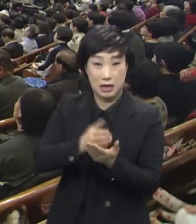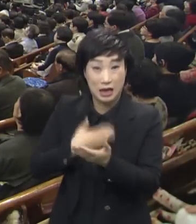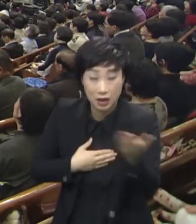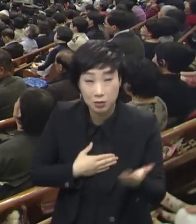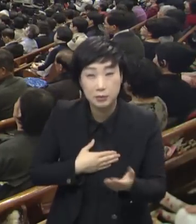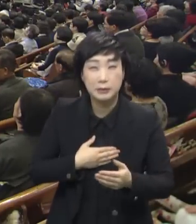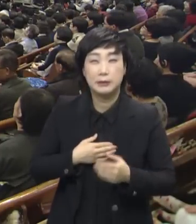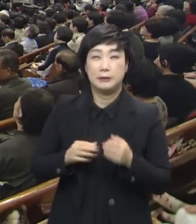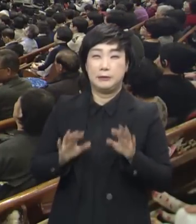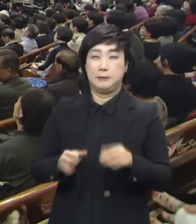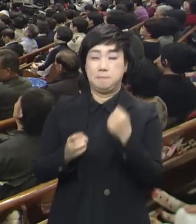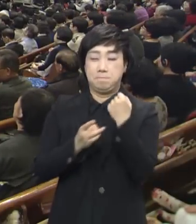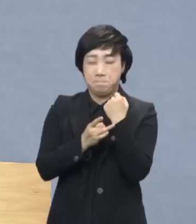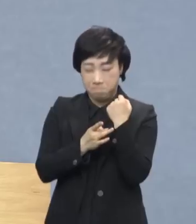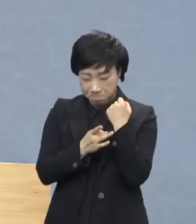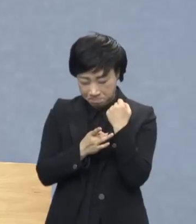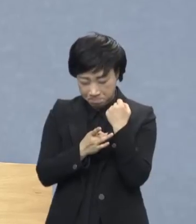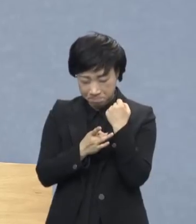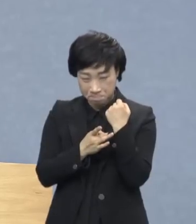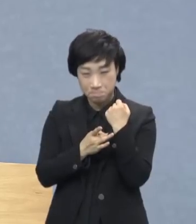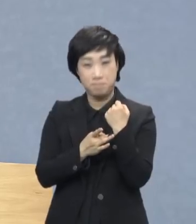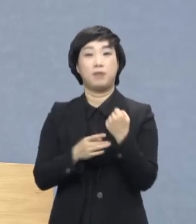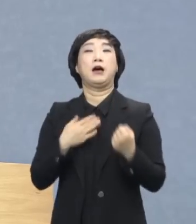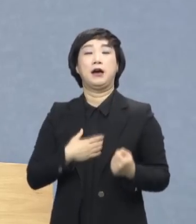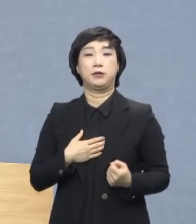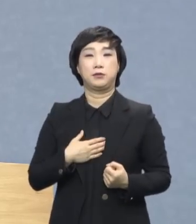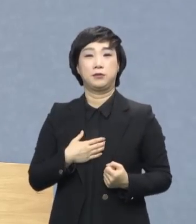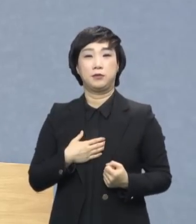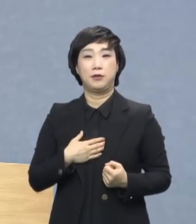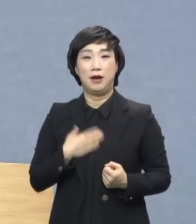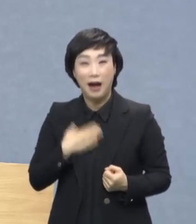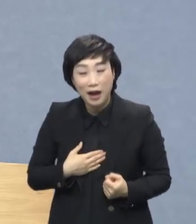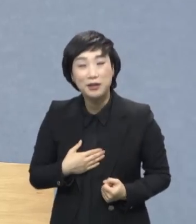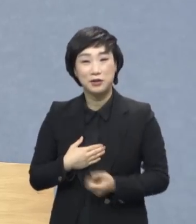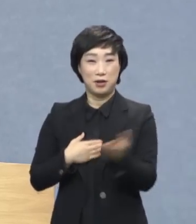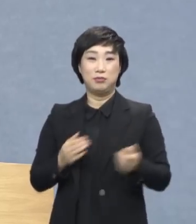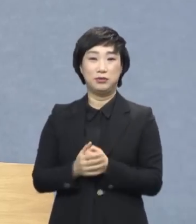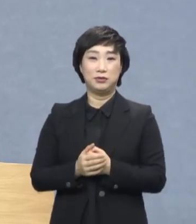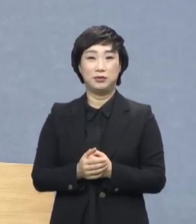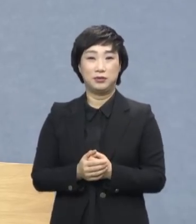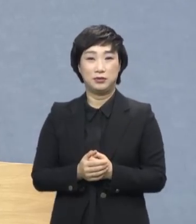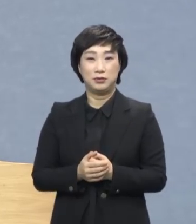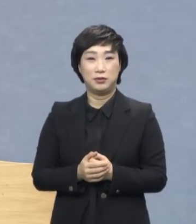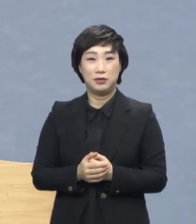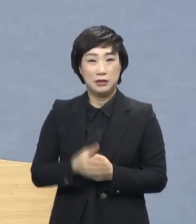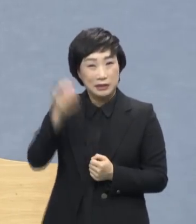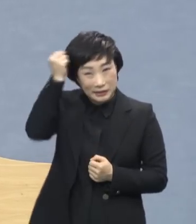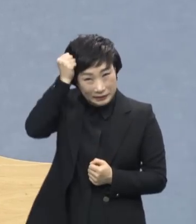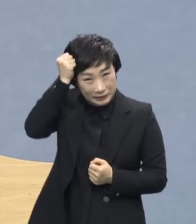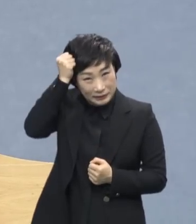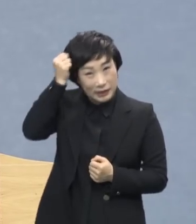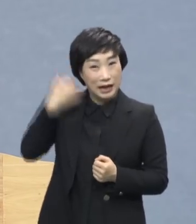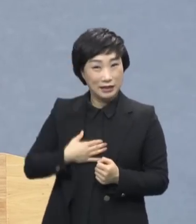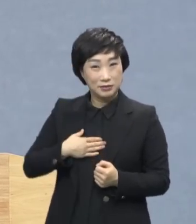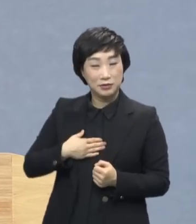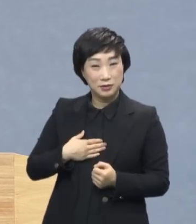아주 가슴 깊이 빠질 수 없는 말뚝처럼 뱉혀라. 아멘. 기도하라 이